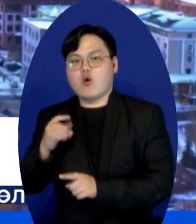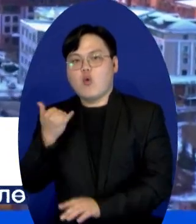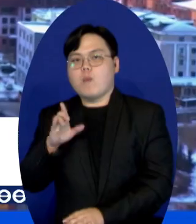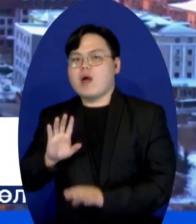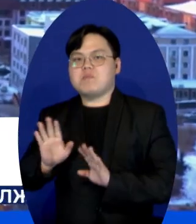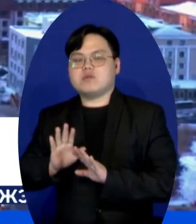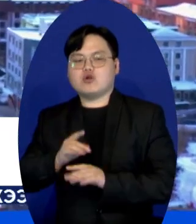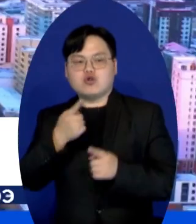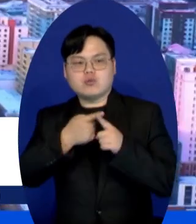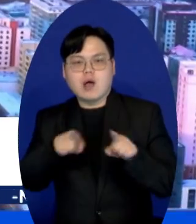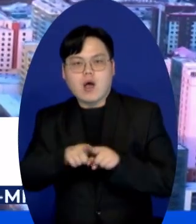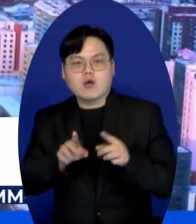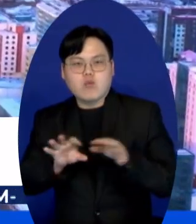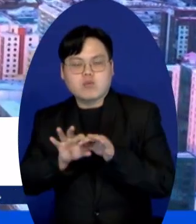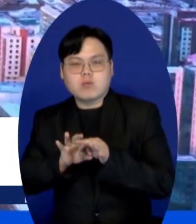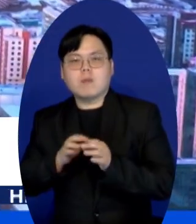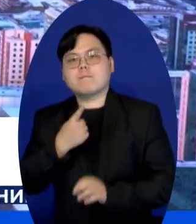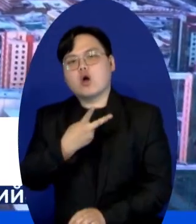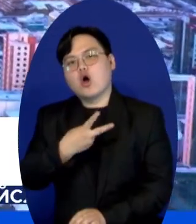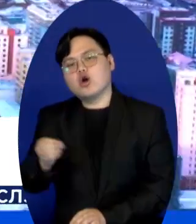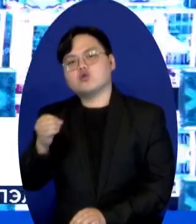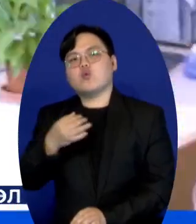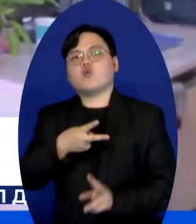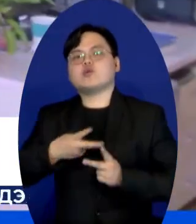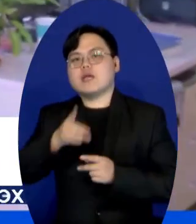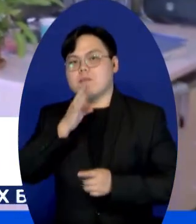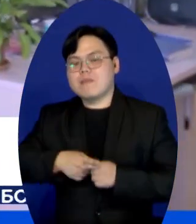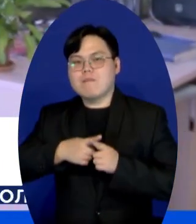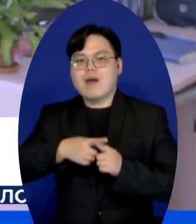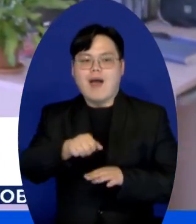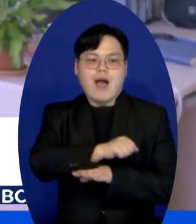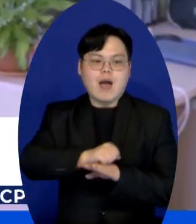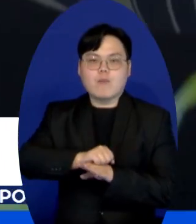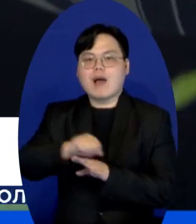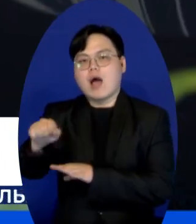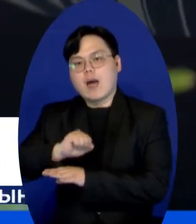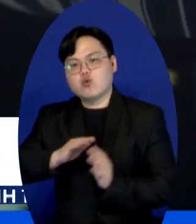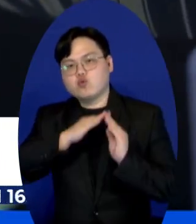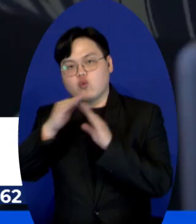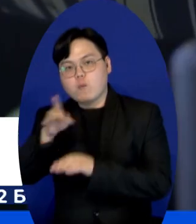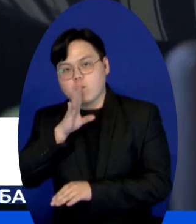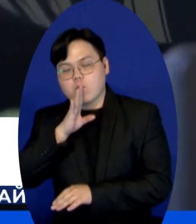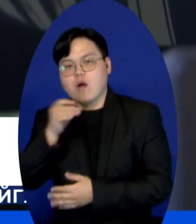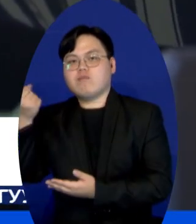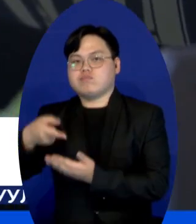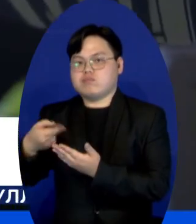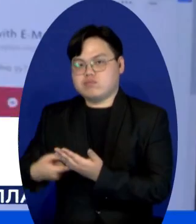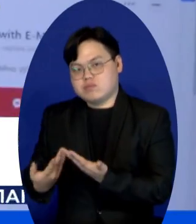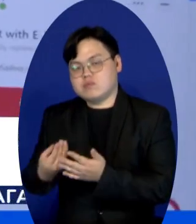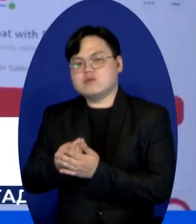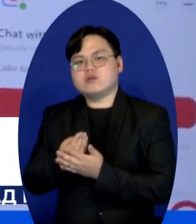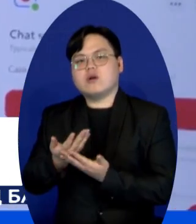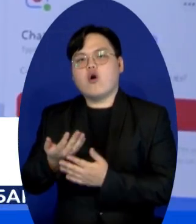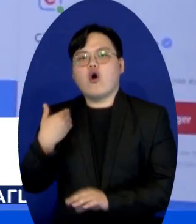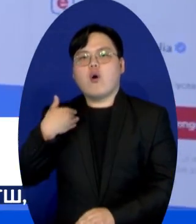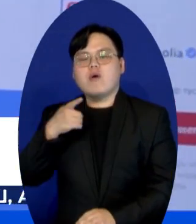хүртээмж 1200 болж өсөх юм. Жишээ нь аймаг нийслэлийн дунд шилжих хөдөлгөөн хийхэд зөвхөн шилжиж очиж байгаа газар тал бүртгүүлдэг болсон. Өмнө нь оршин сууж байгаа